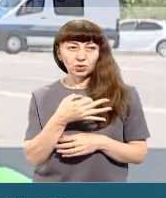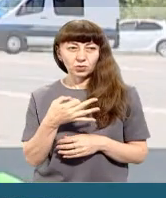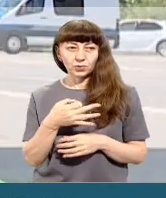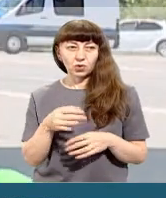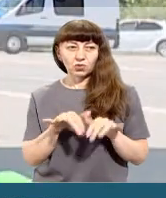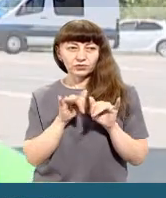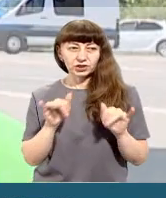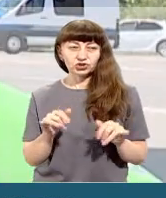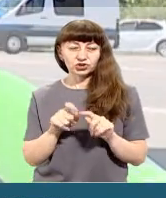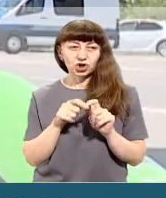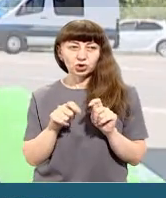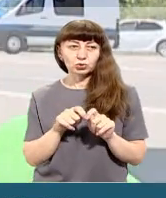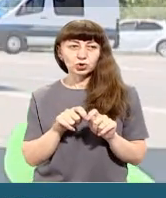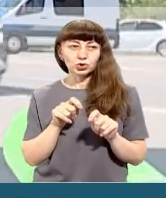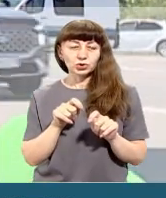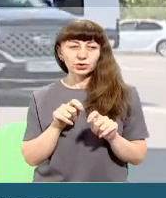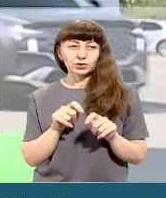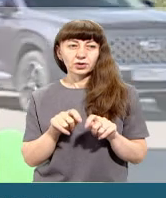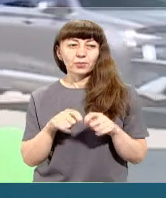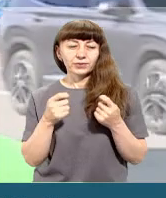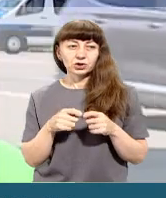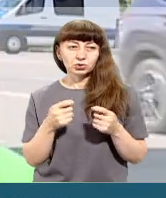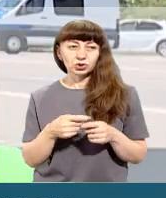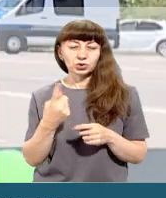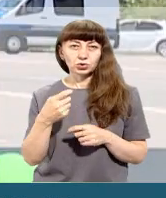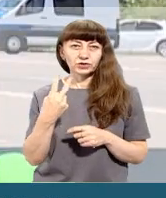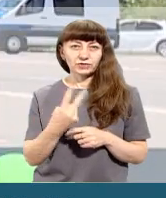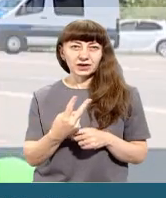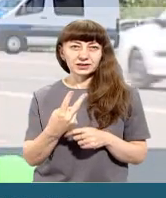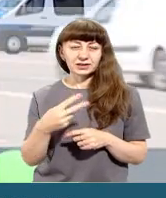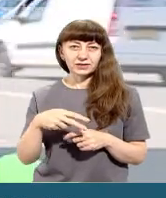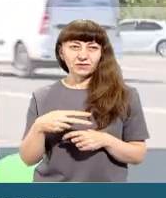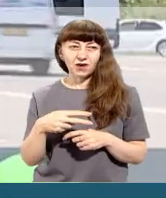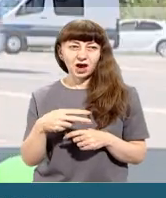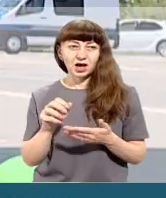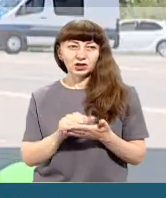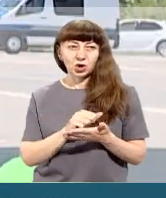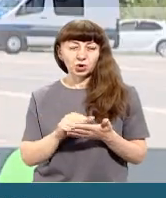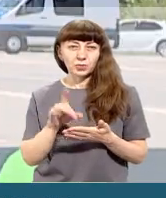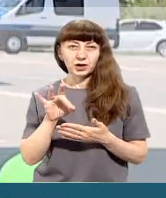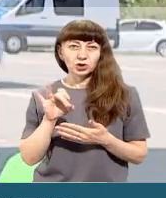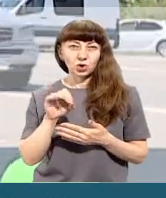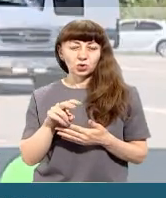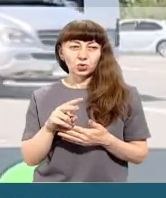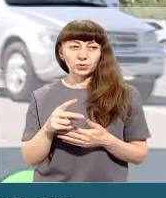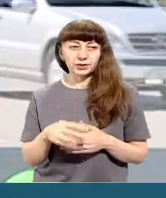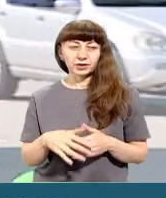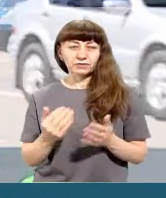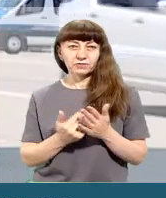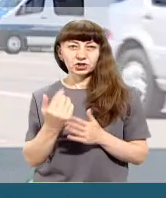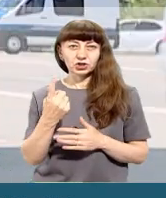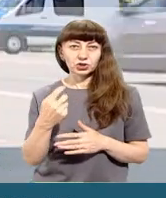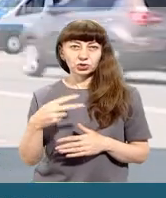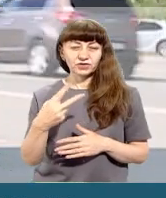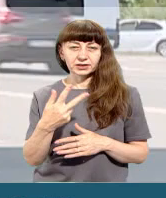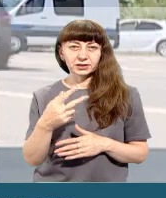по нарушению. То есть именно по перегрузу у нас 122 материала в Кустанайской области. Это превышение на процентах 123%, то есть уже